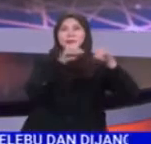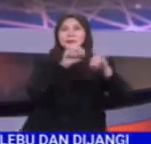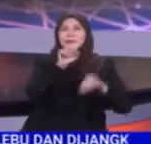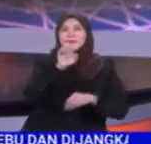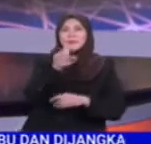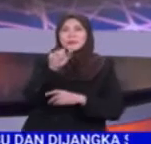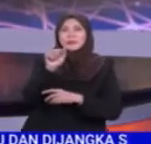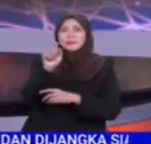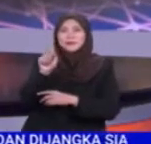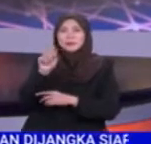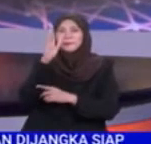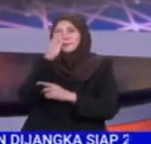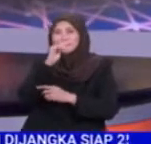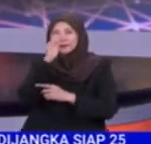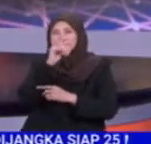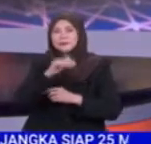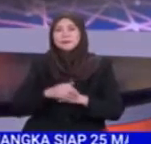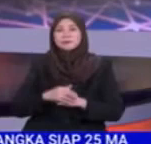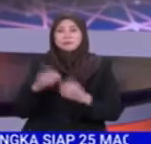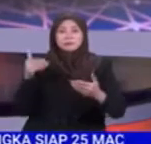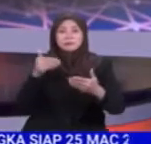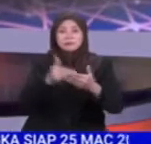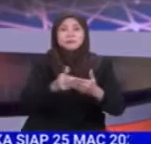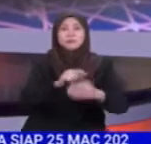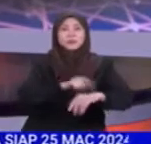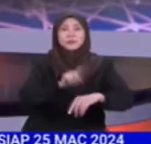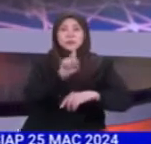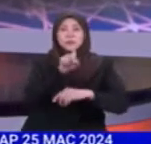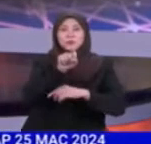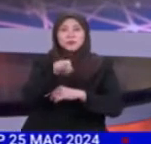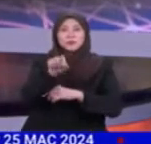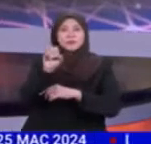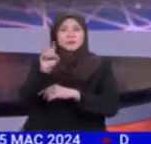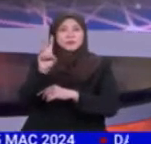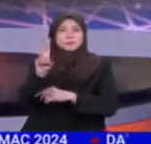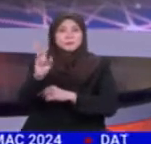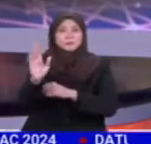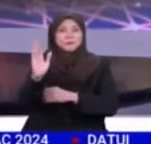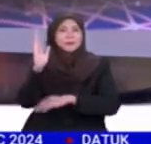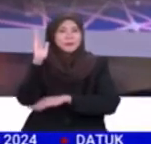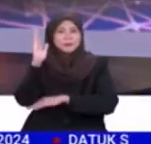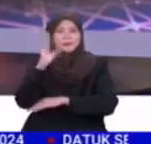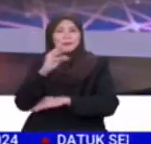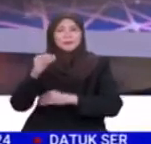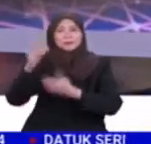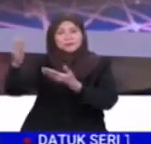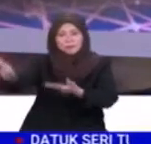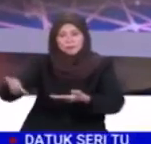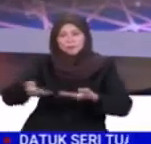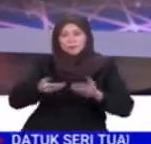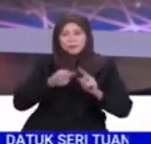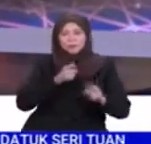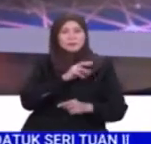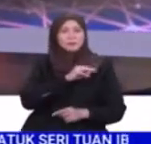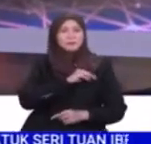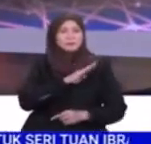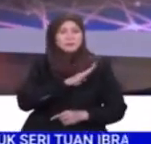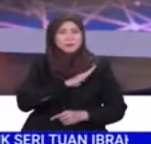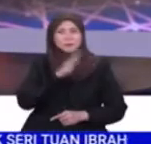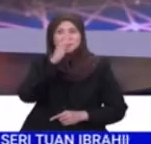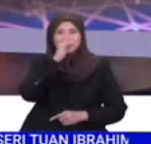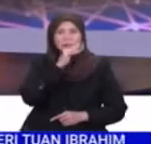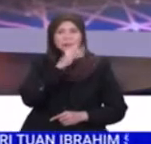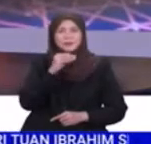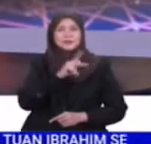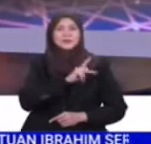Melaka keberangkatan typescript Aduh kepada 16 tengah hari disambut yang dipertuan Negeri Melaka ton Muhammad Ali Rustam dan